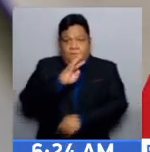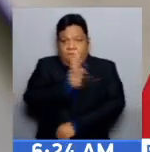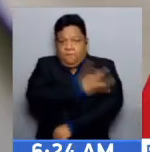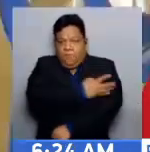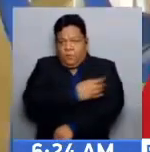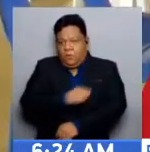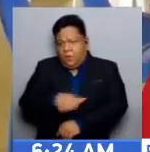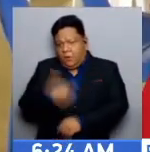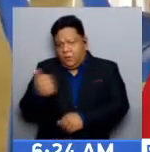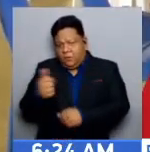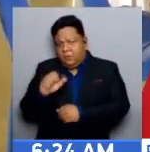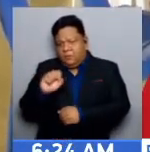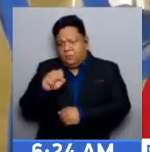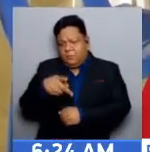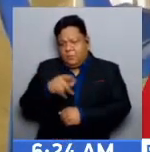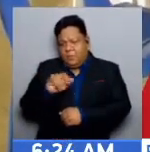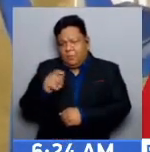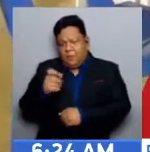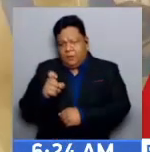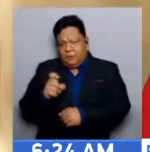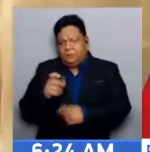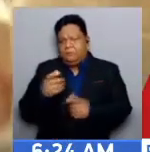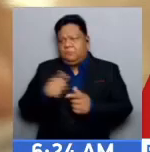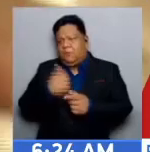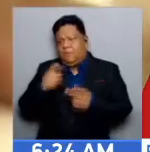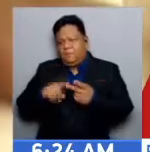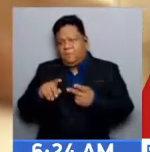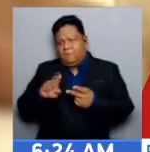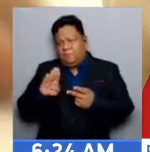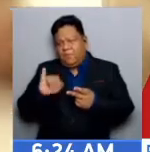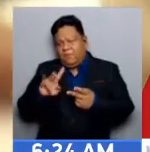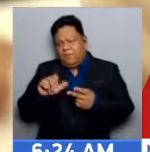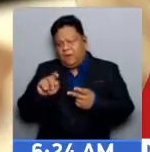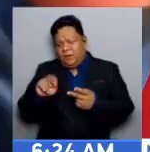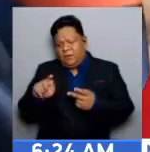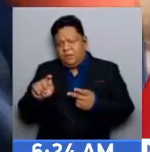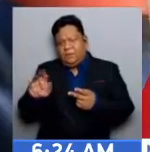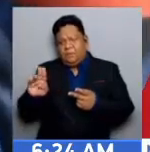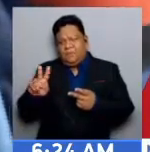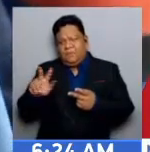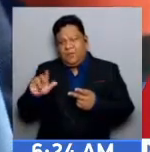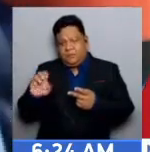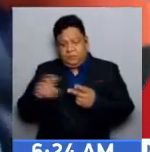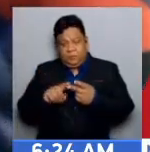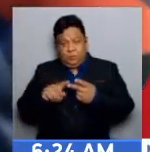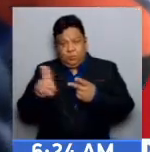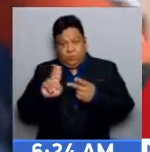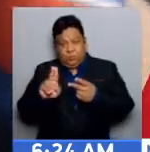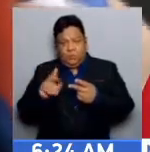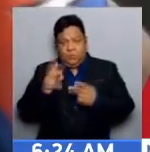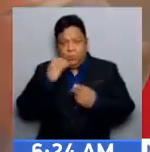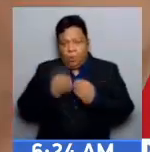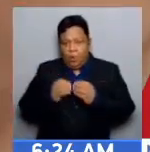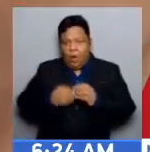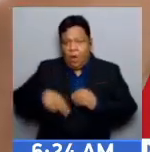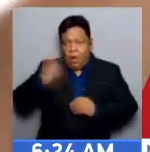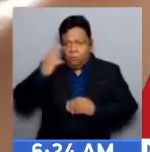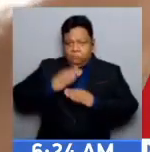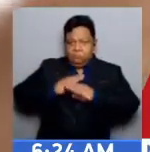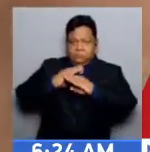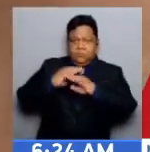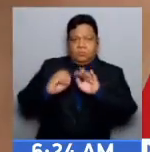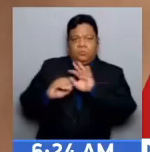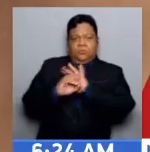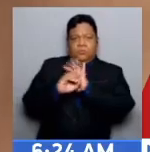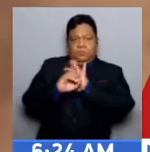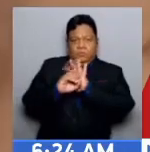bivalent vaccine. Nakita sa mga tinurukan ng bivalent vaccine na mas mataas ang kanilang antibodies laban sa Omicron. Mataas din ang nakuha